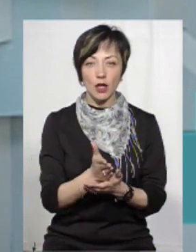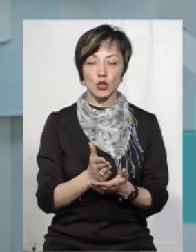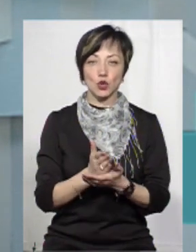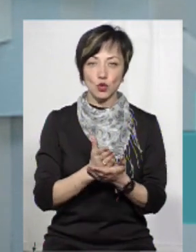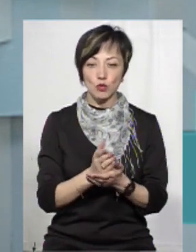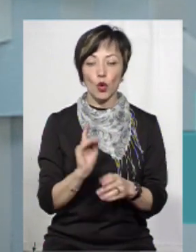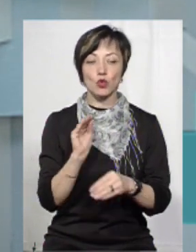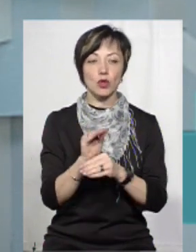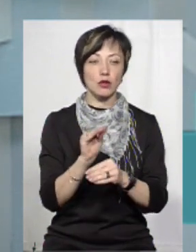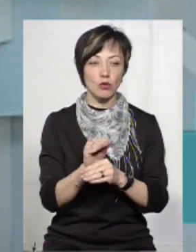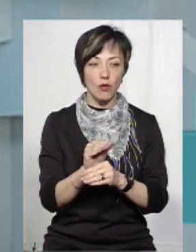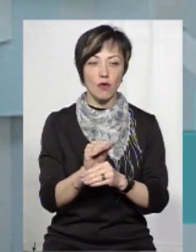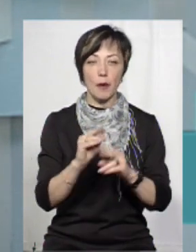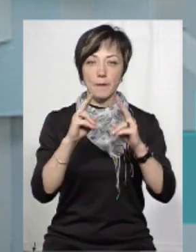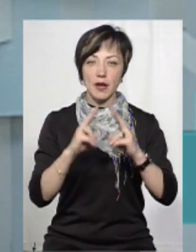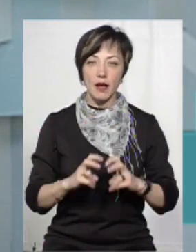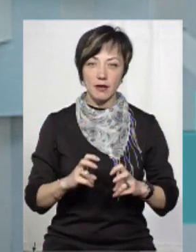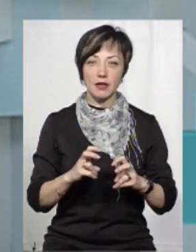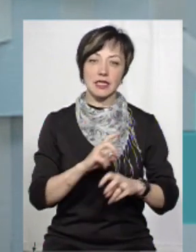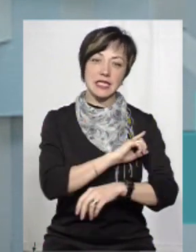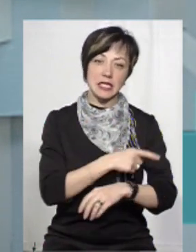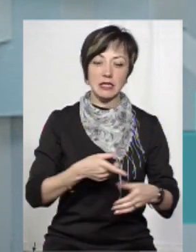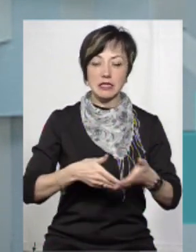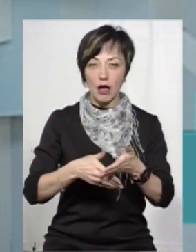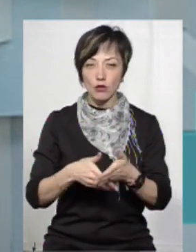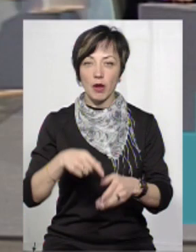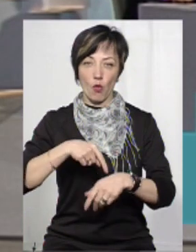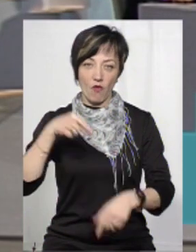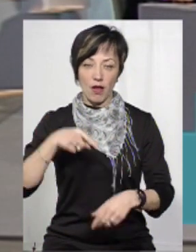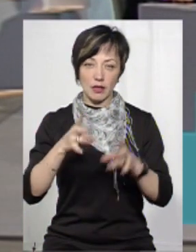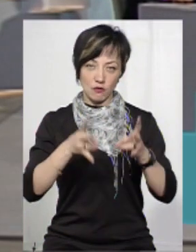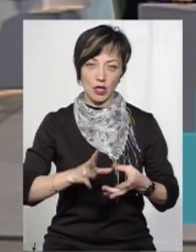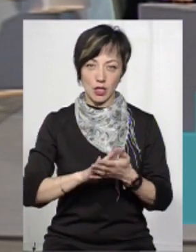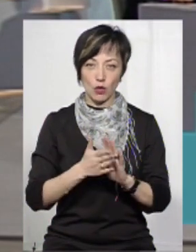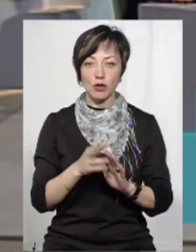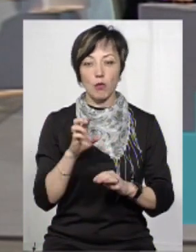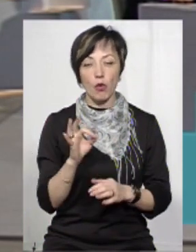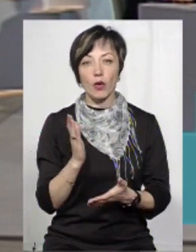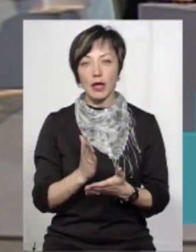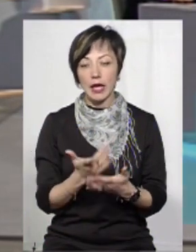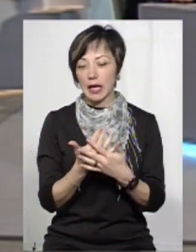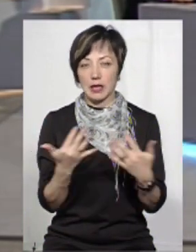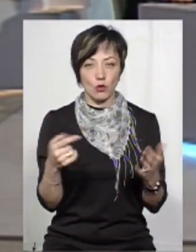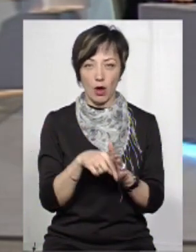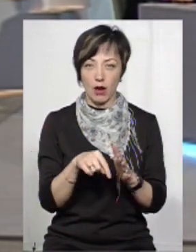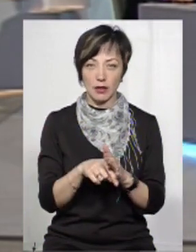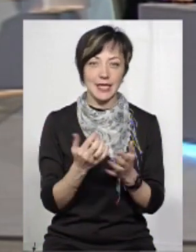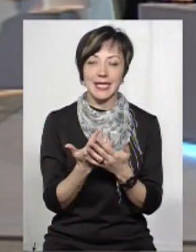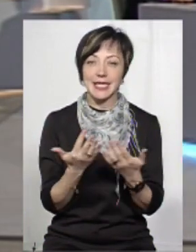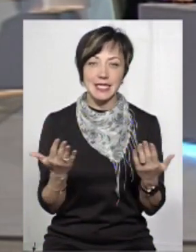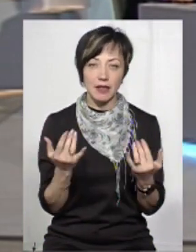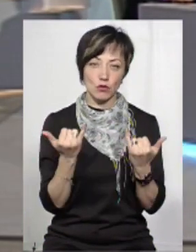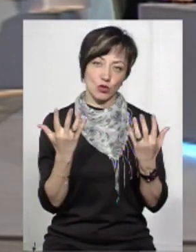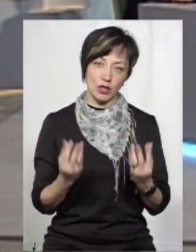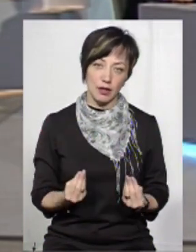щоб додатково переглянули сили і засоби для відповідного реагування на надзвичайні ситуації, тому що вони є різного характеру, різні.